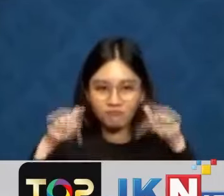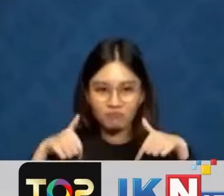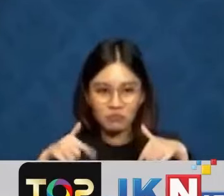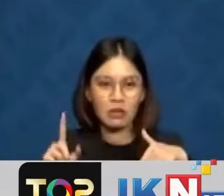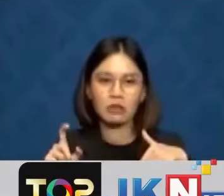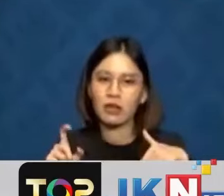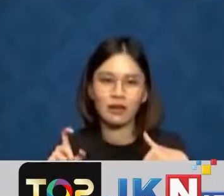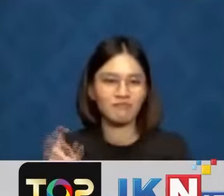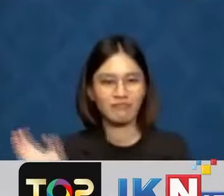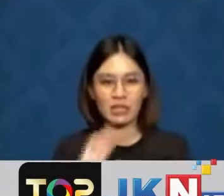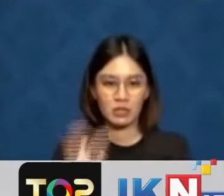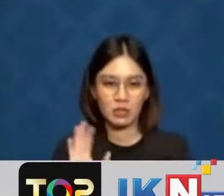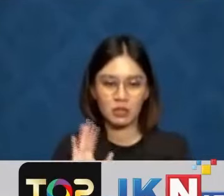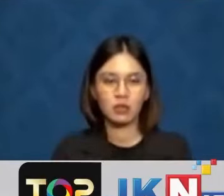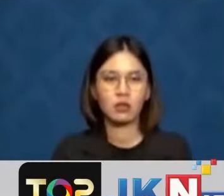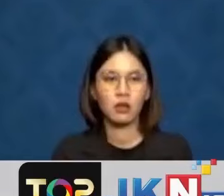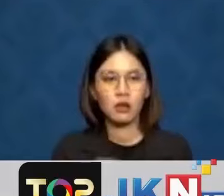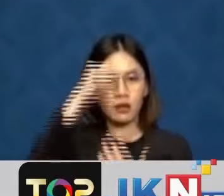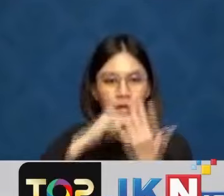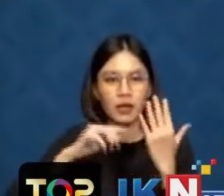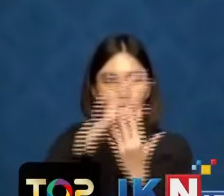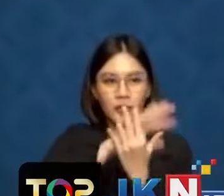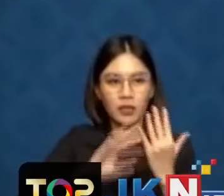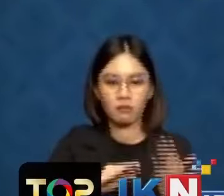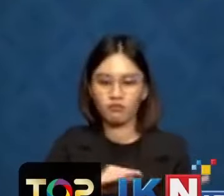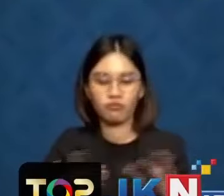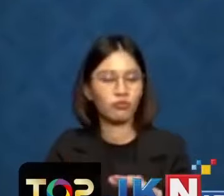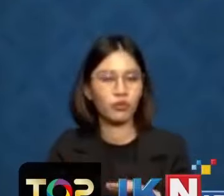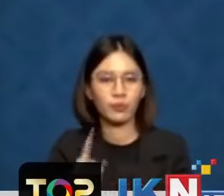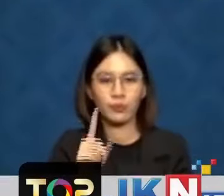ม่จริงครับประเทศไทยเจ๊งไม่ได้ครับ